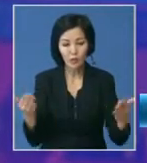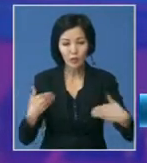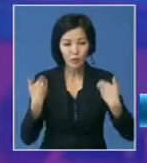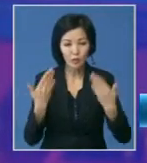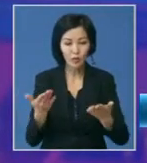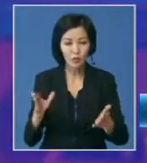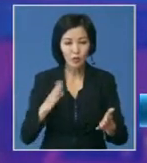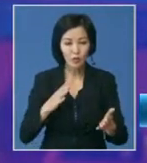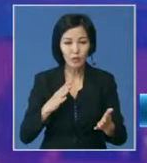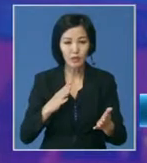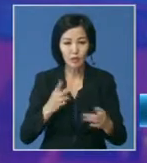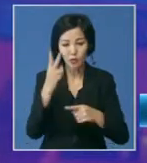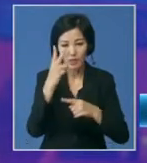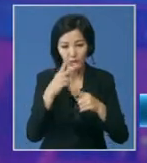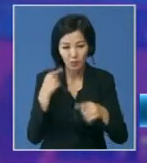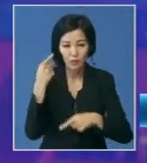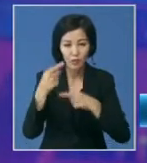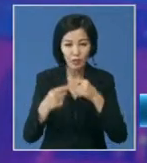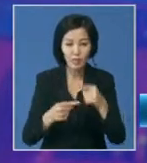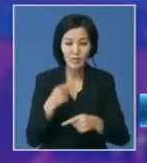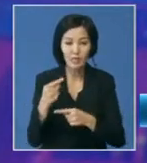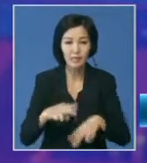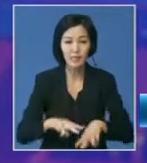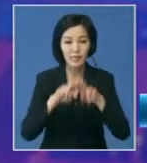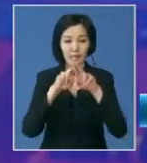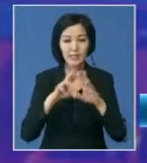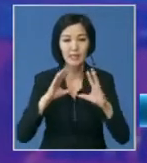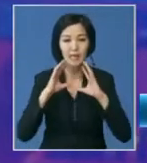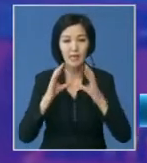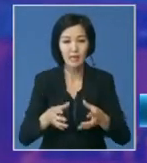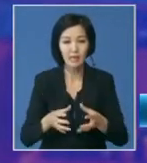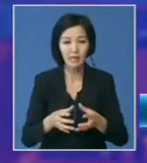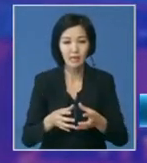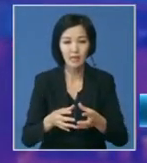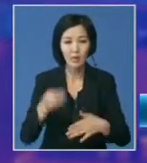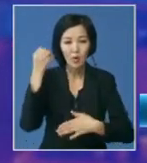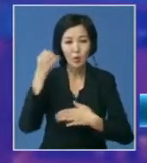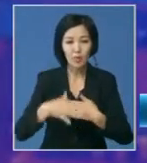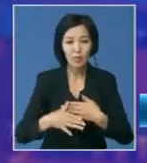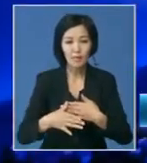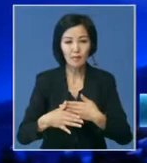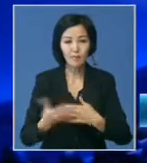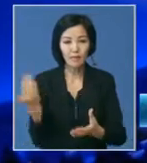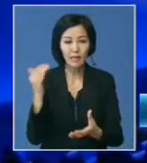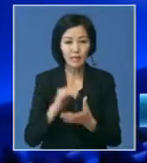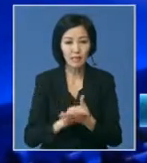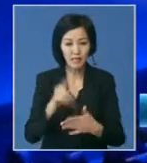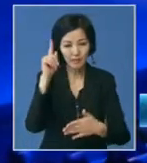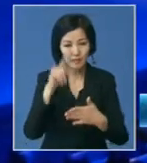игі үрдісті жалғастырған Астана әлемдік инновациялық орталықтың бір ретінде танылады деп